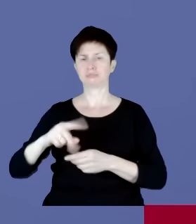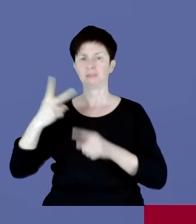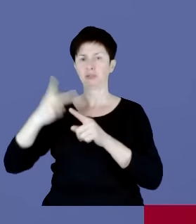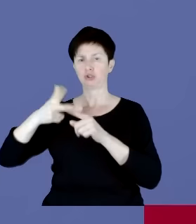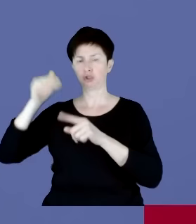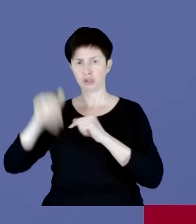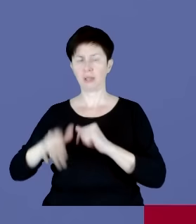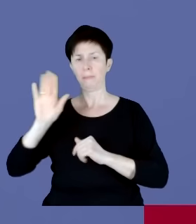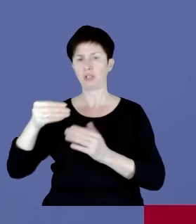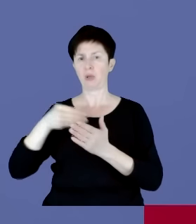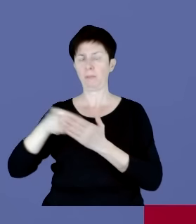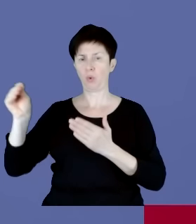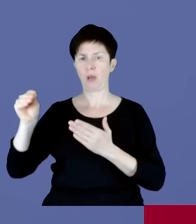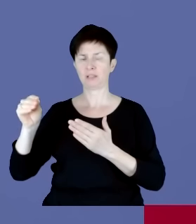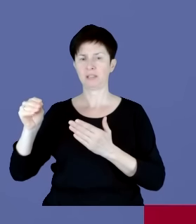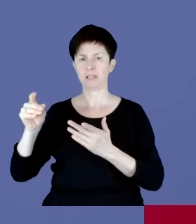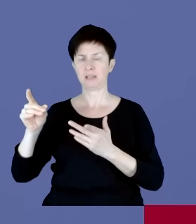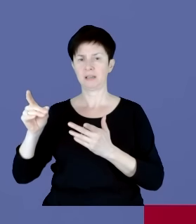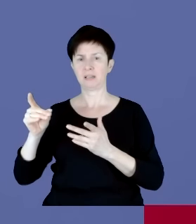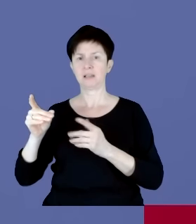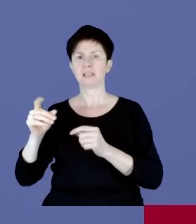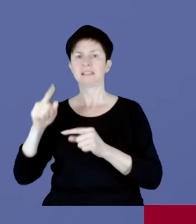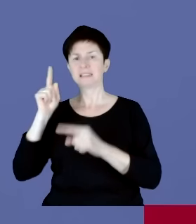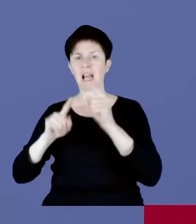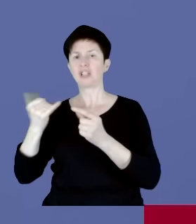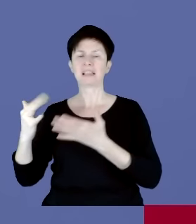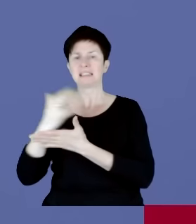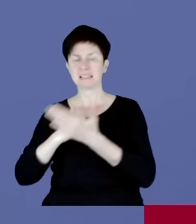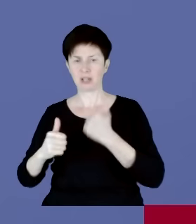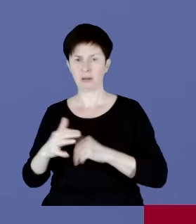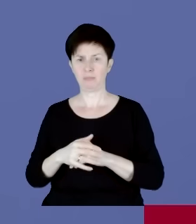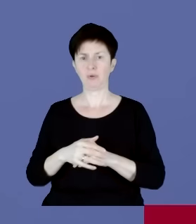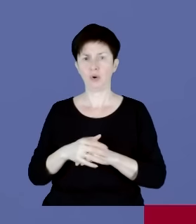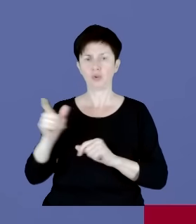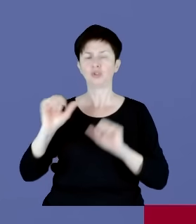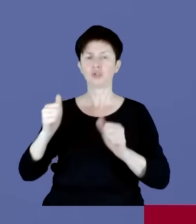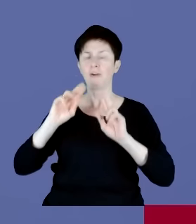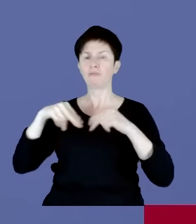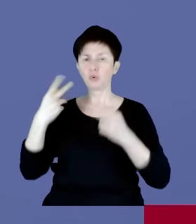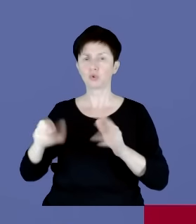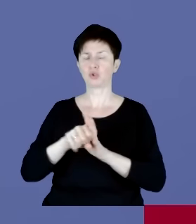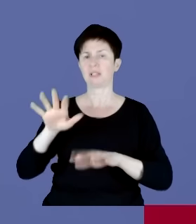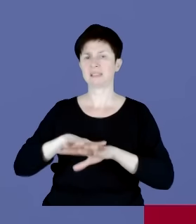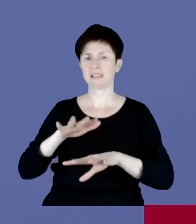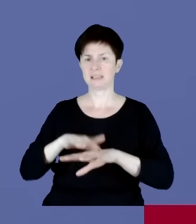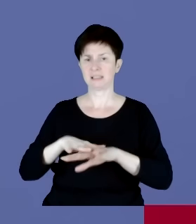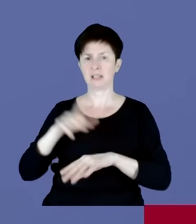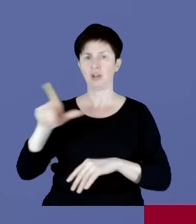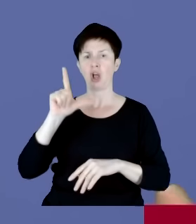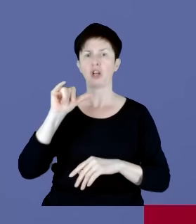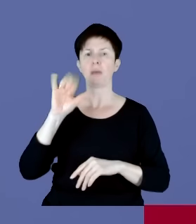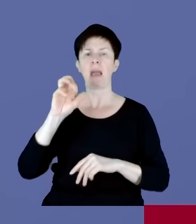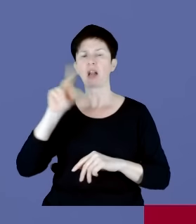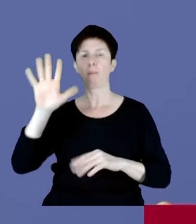płacił proporcjonalnie do tego składkę zdrowotną. Niestety oni chcą wrócić do systemu, w którym liberałowie będą mieli bardzo dużo tych